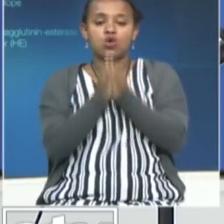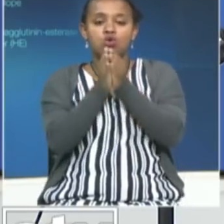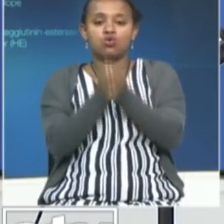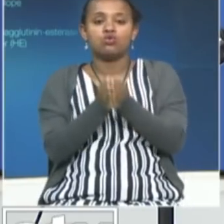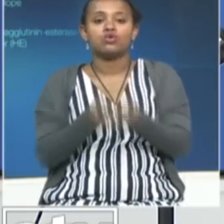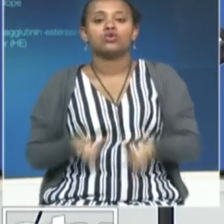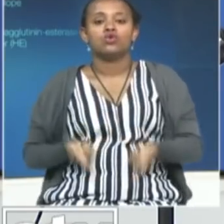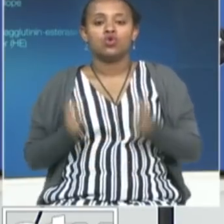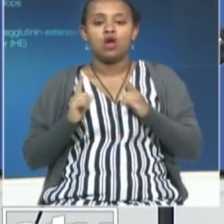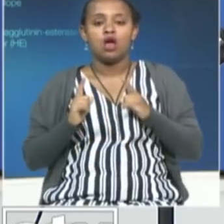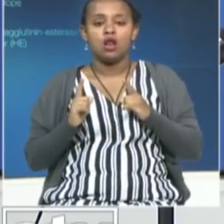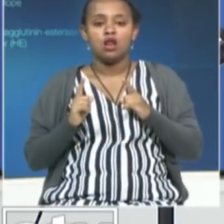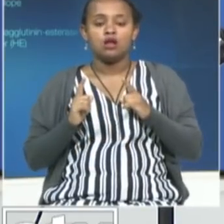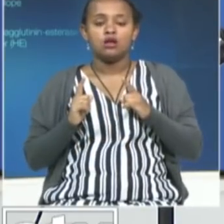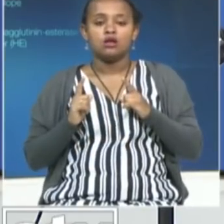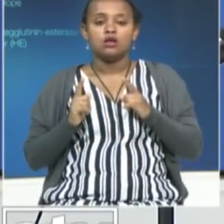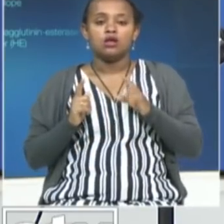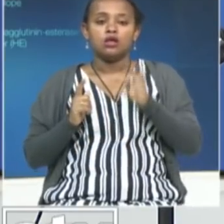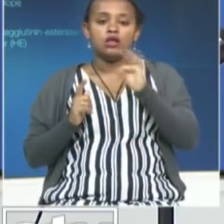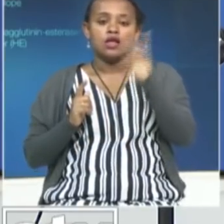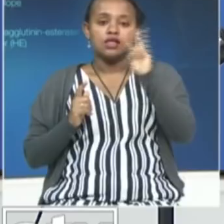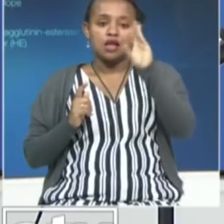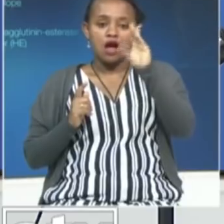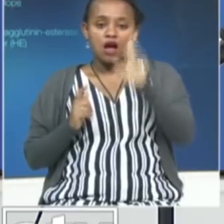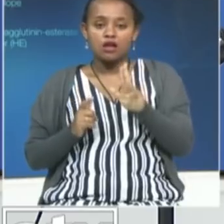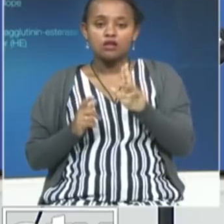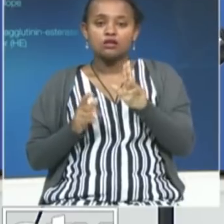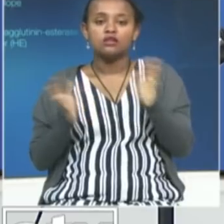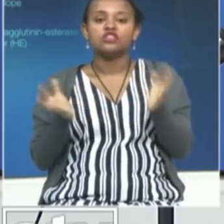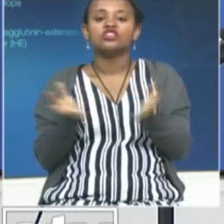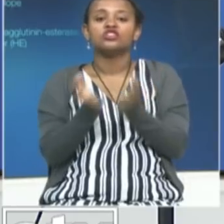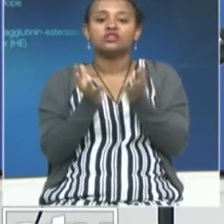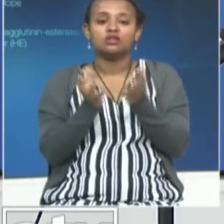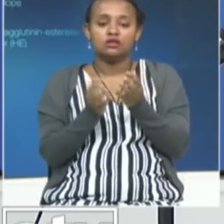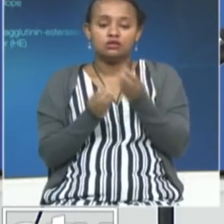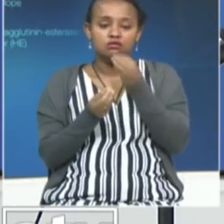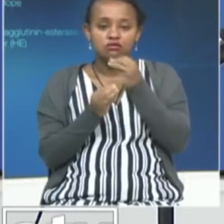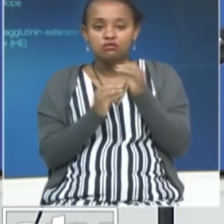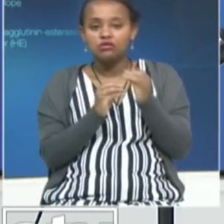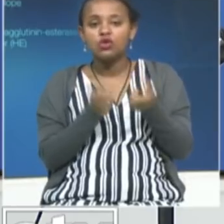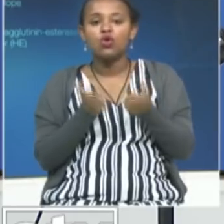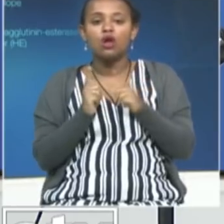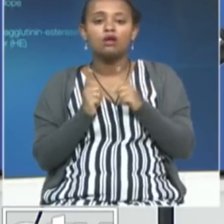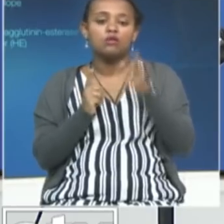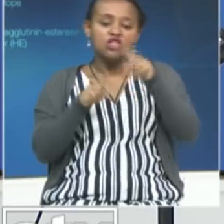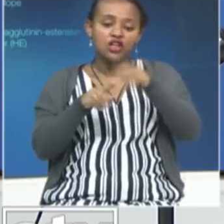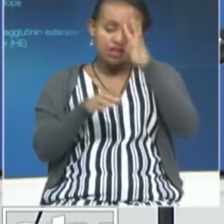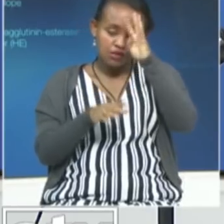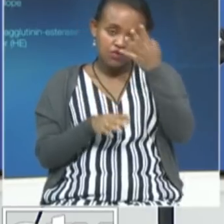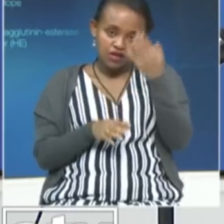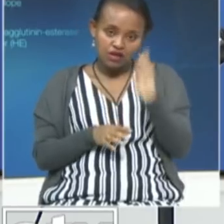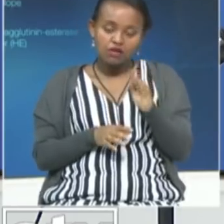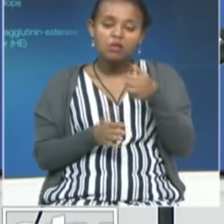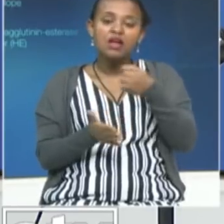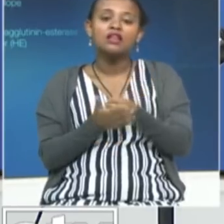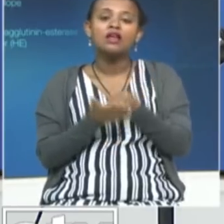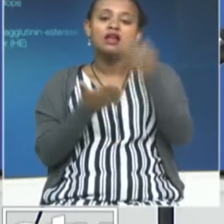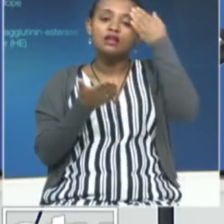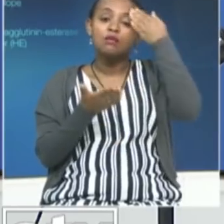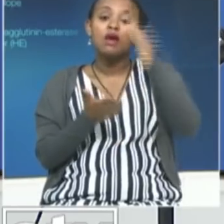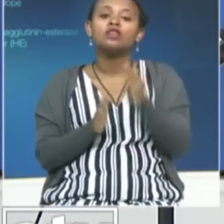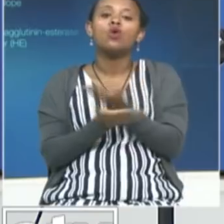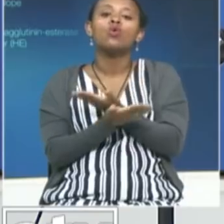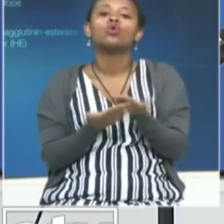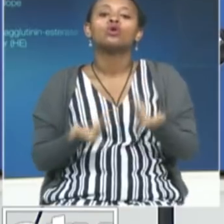ተስካር ድግስ የመሳሰሉት ነገሮች ሊያጋጥሙ ይችላሉ። መቼ እንደሚፈጠሩ በምን ሁኔታ እንደሚሆን በእርግጠኝነት የማይታወቁም ነገሮች